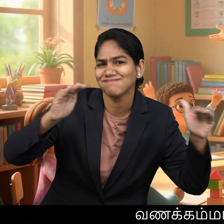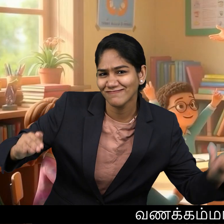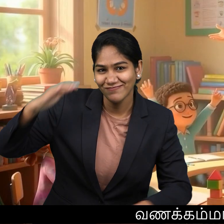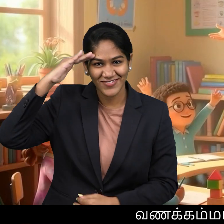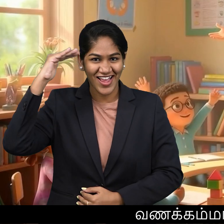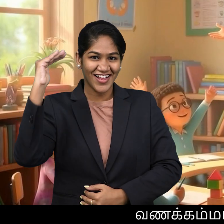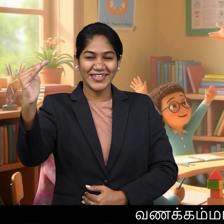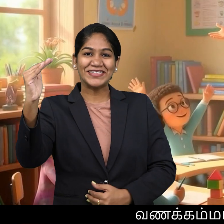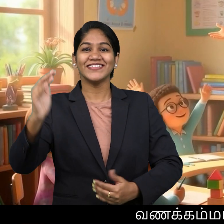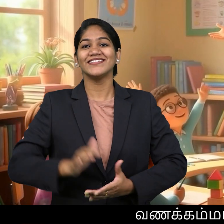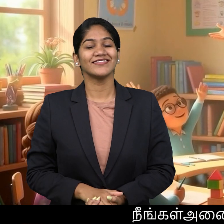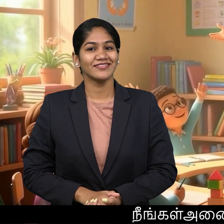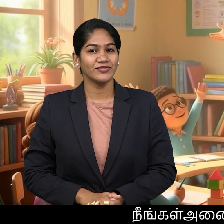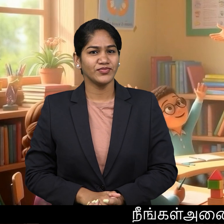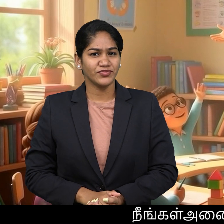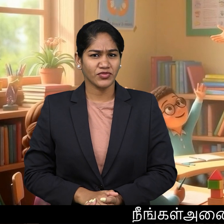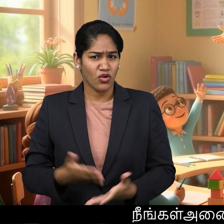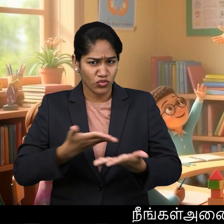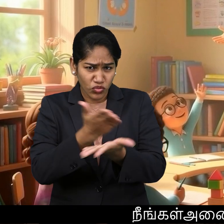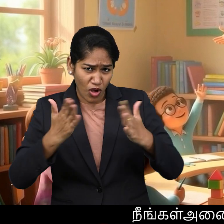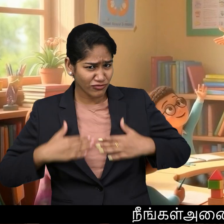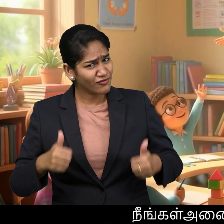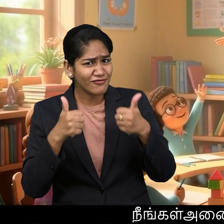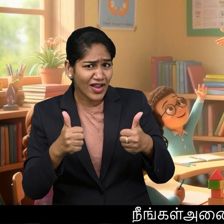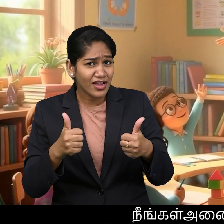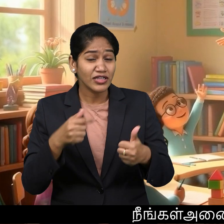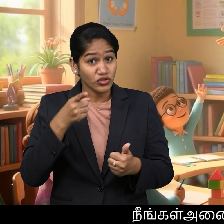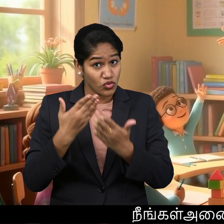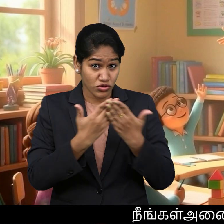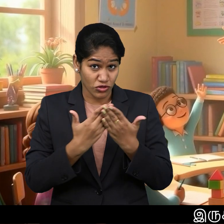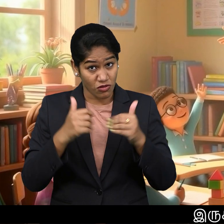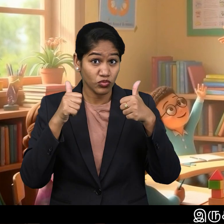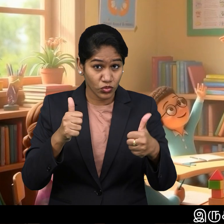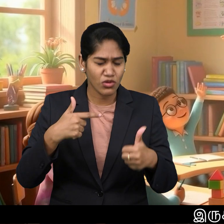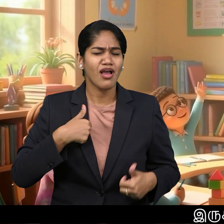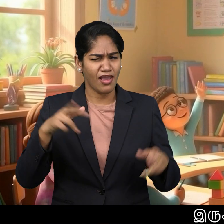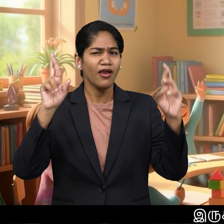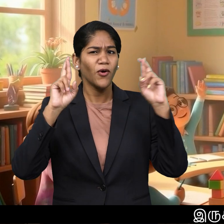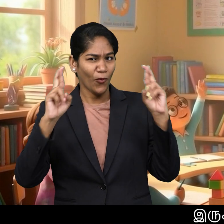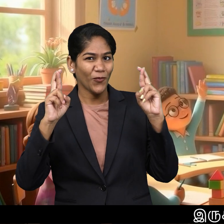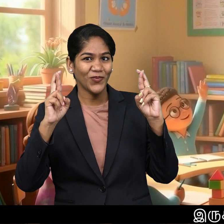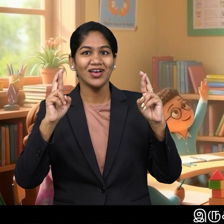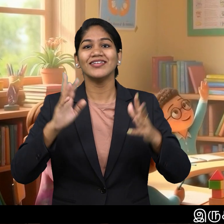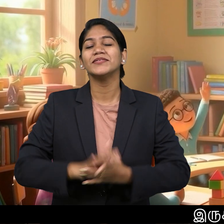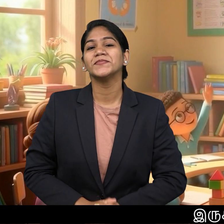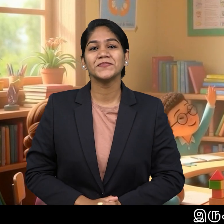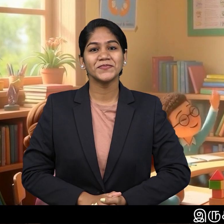வணக்கம் மாணவ செல்வங்களே, நீங்கள் அனைவரும் படித்து நன்றாக இருக்கிறீர்கள் என்று நம்புகிறேன்.